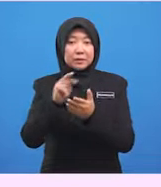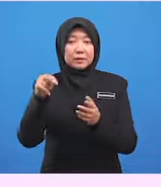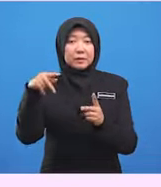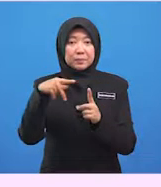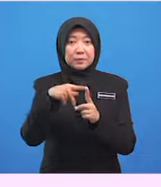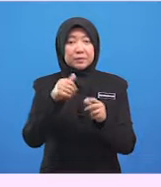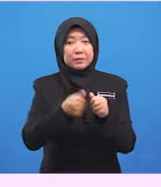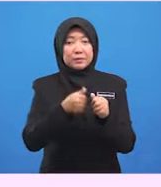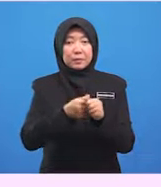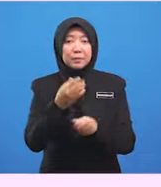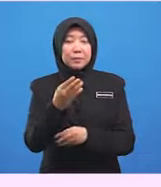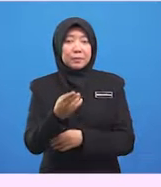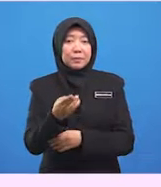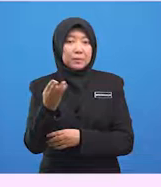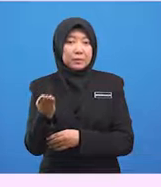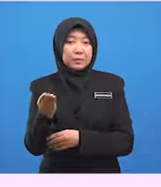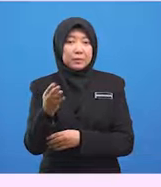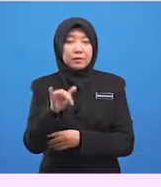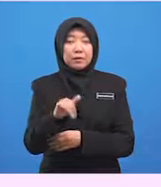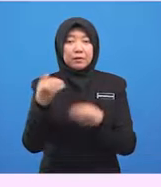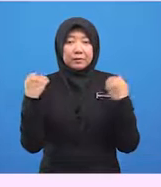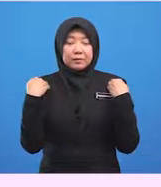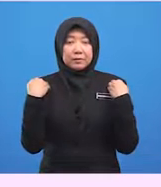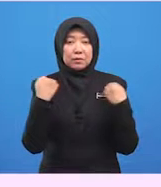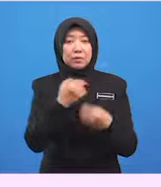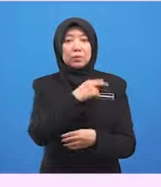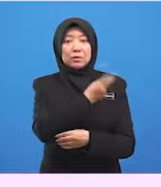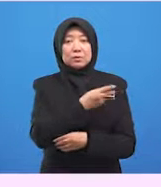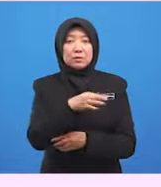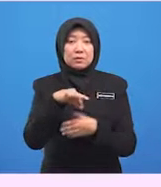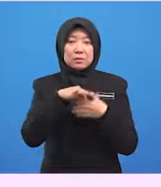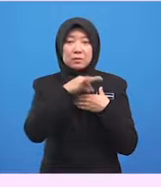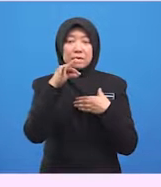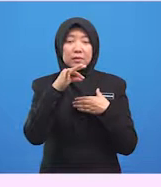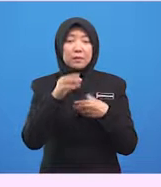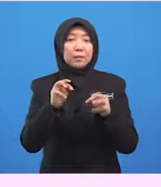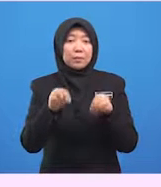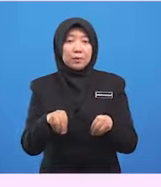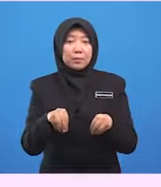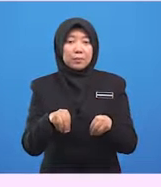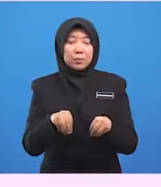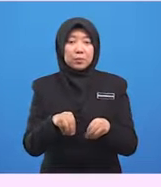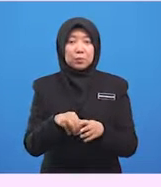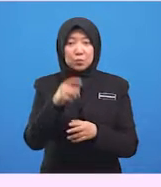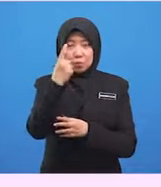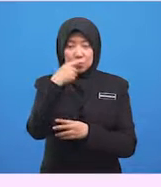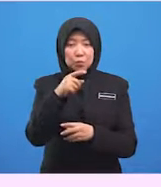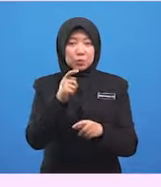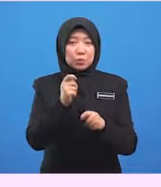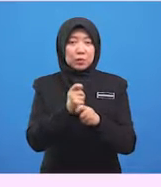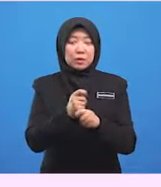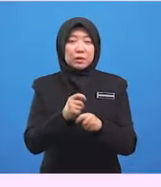kepada setiap benda yang mempunyai puase dan semangat yang mampu menentukan